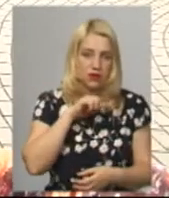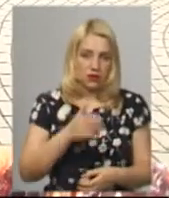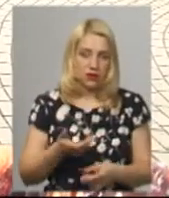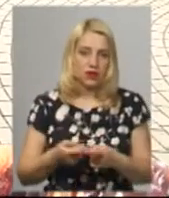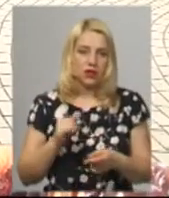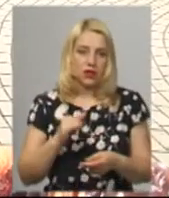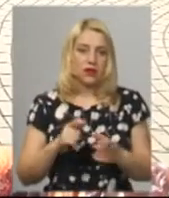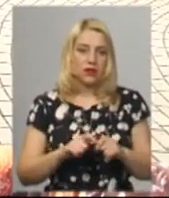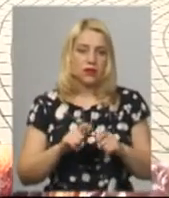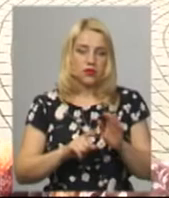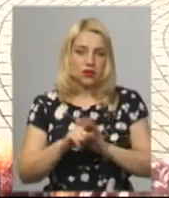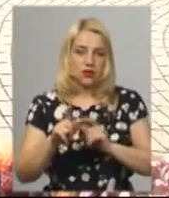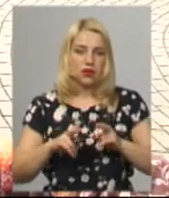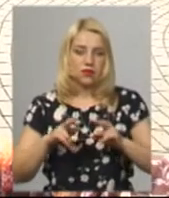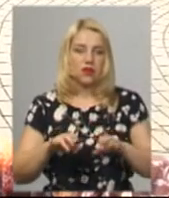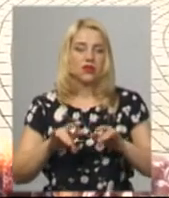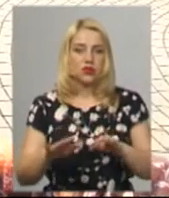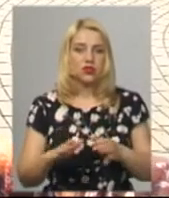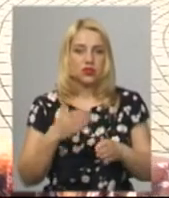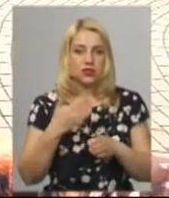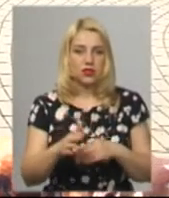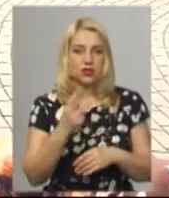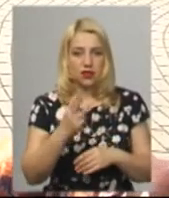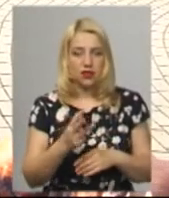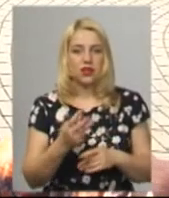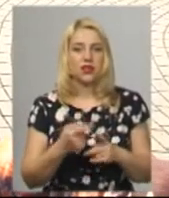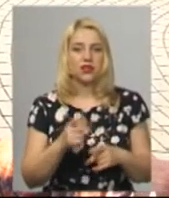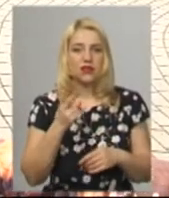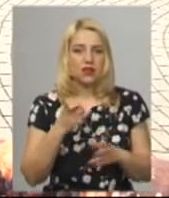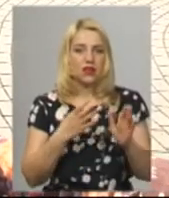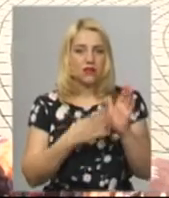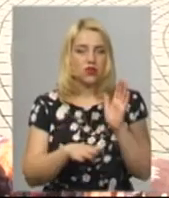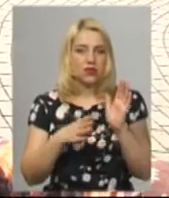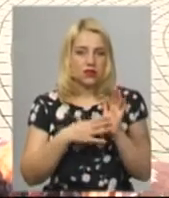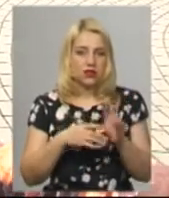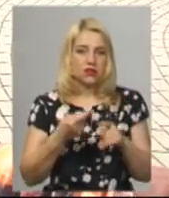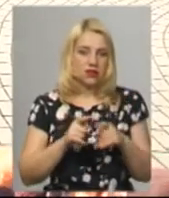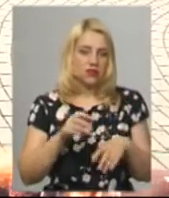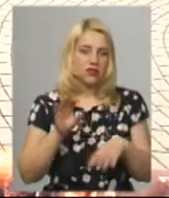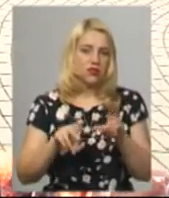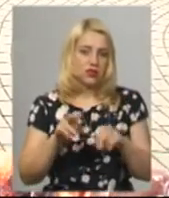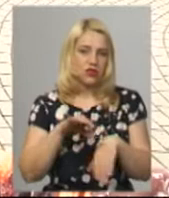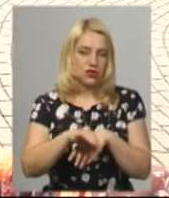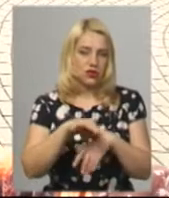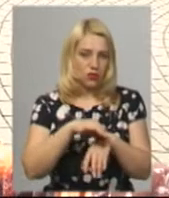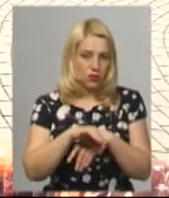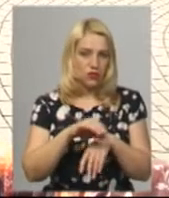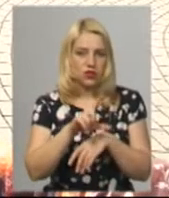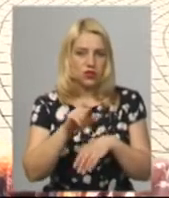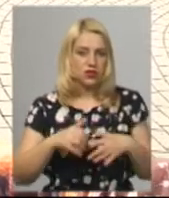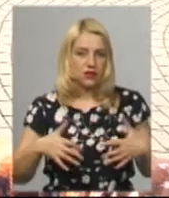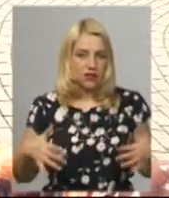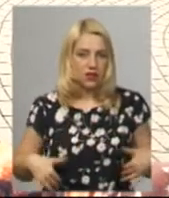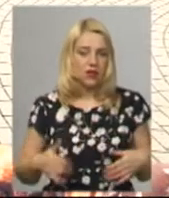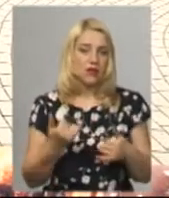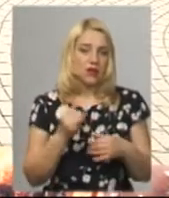даним фактом відкрите кримінальне провадження за частиною 3 статті 299 «Жорстоке поводження з тваринами». Наразі автомобіль